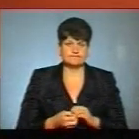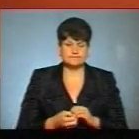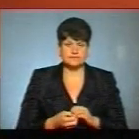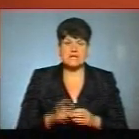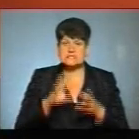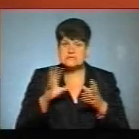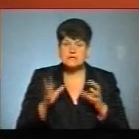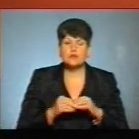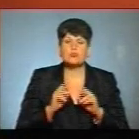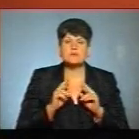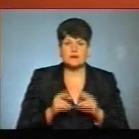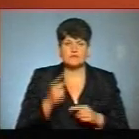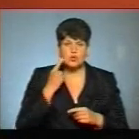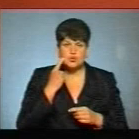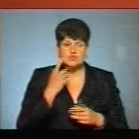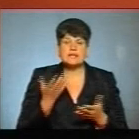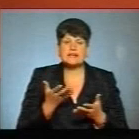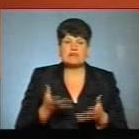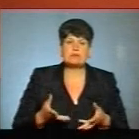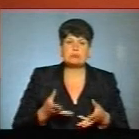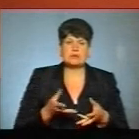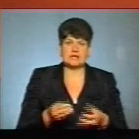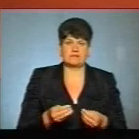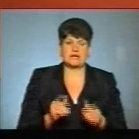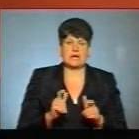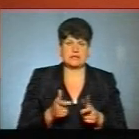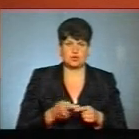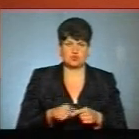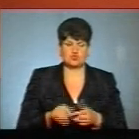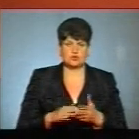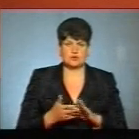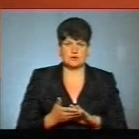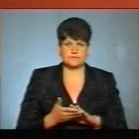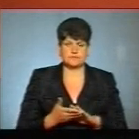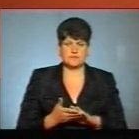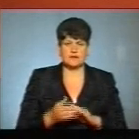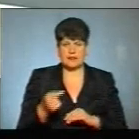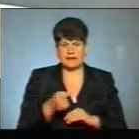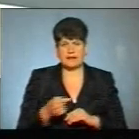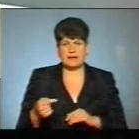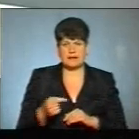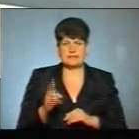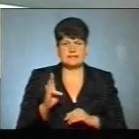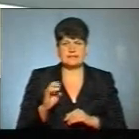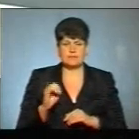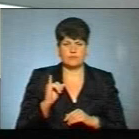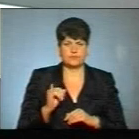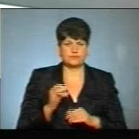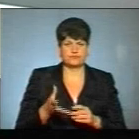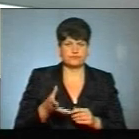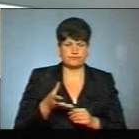як оцінюєте, який є вплив карантину на цю ситуацію? Ну, звичайно, тобто, наскільки що негативний. Негативний, тому